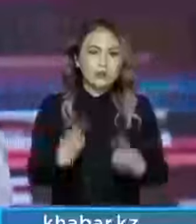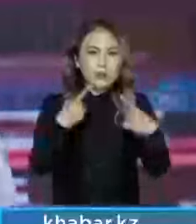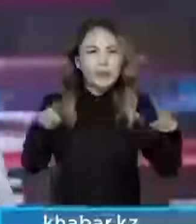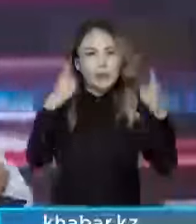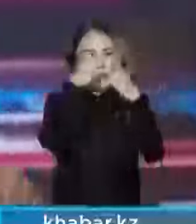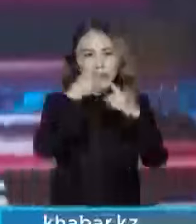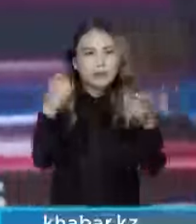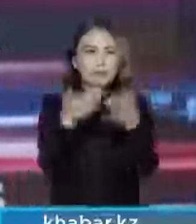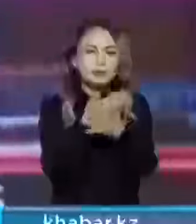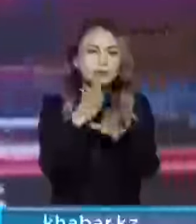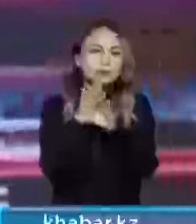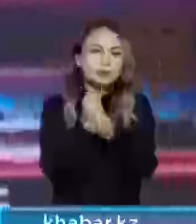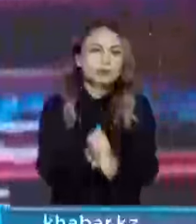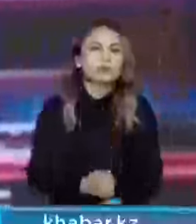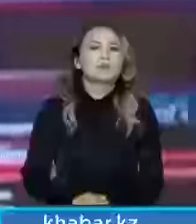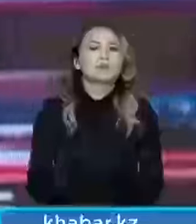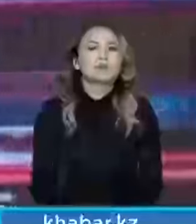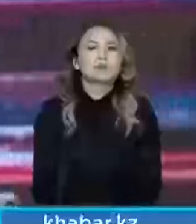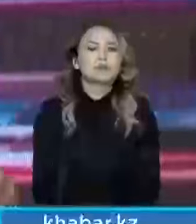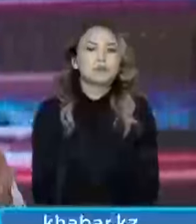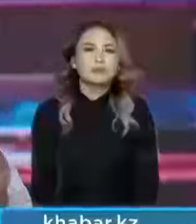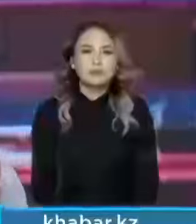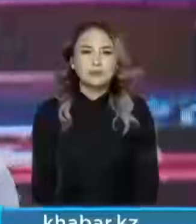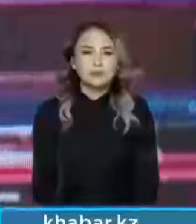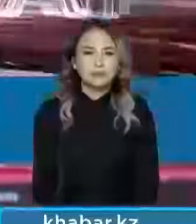Өзге аймақтардағы ақпаратқа қысқаша тоқталсақ.